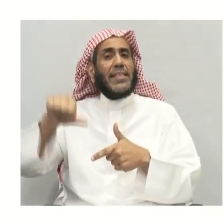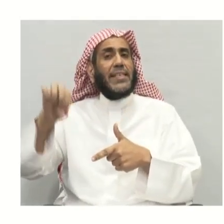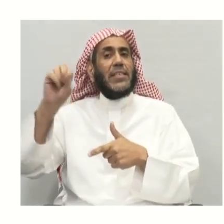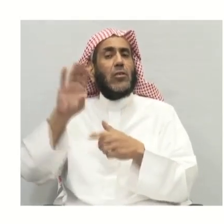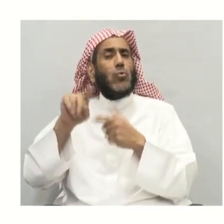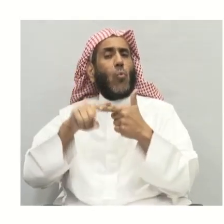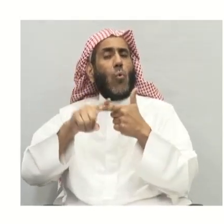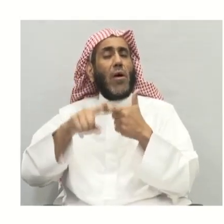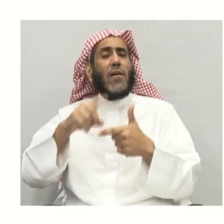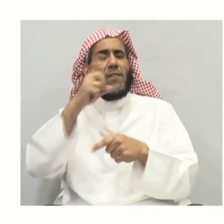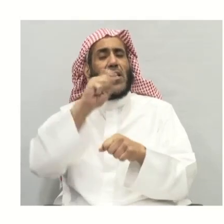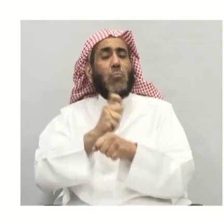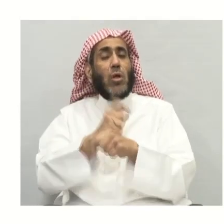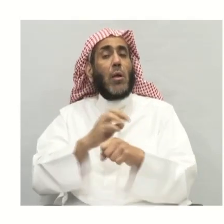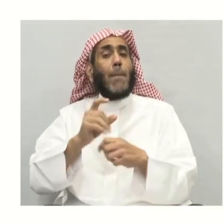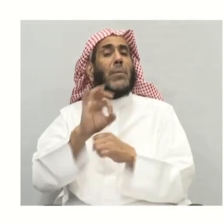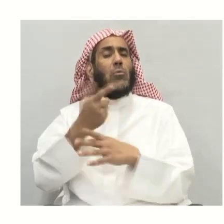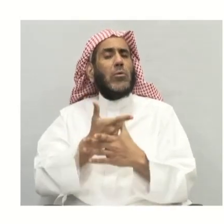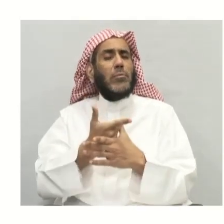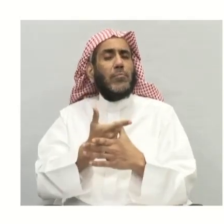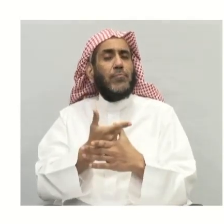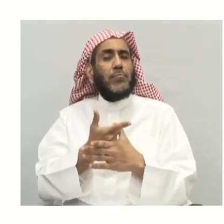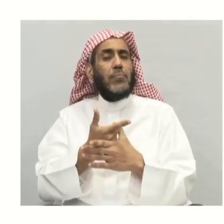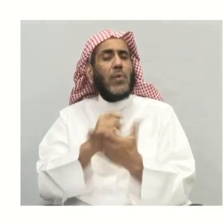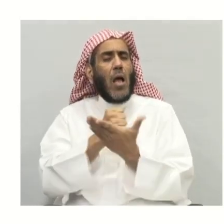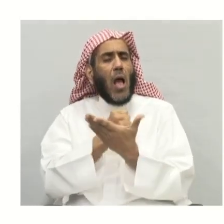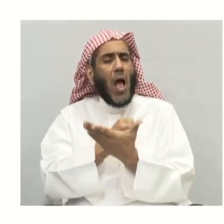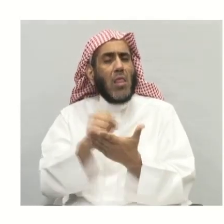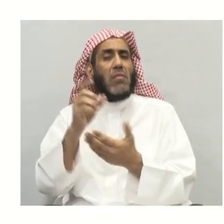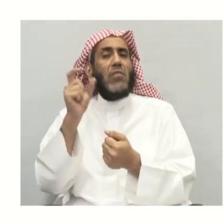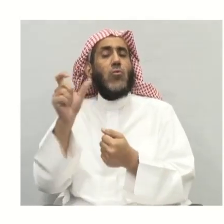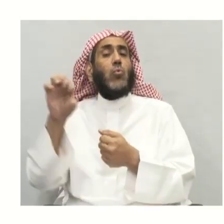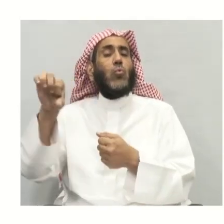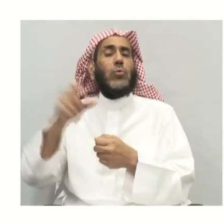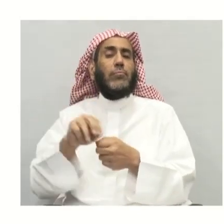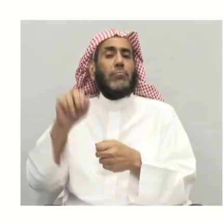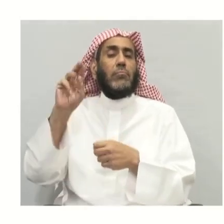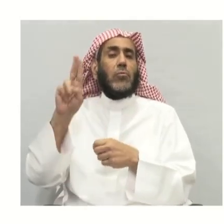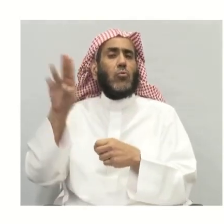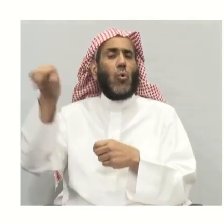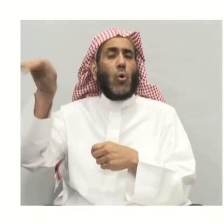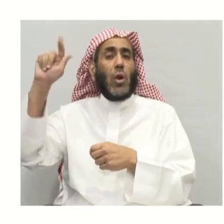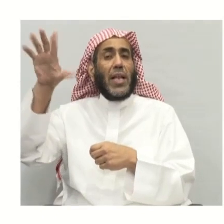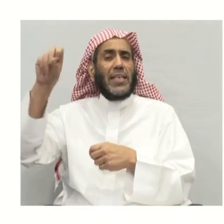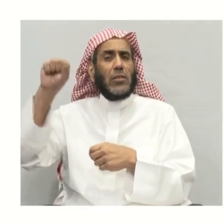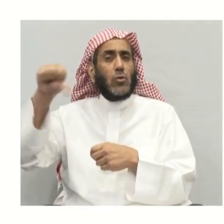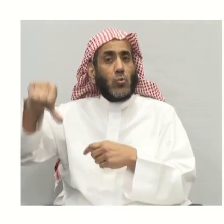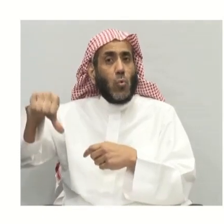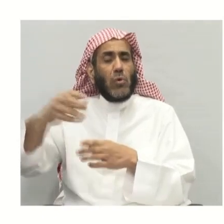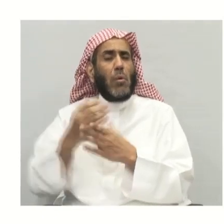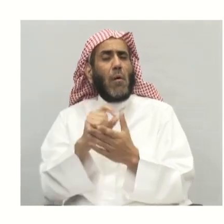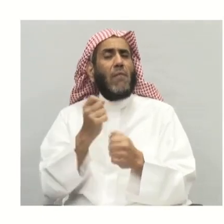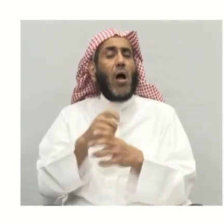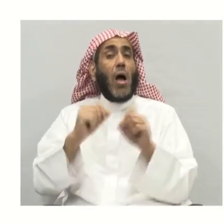فعل مضارع مجزوم وعلامه جزمه حذف النون لانهم من الافعال الخمسه